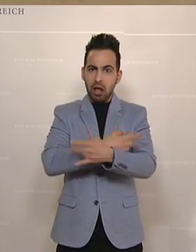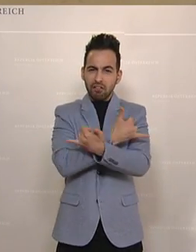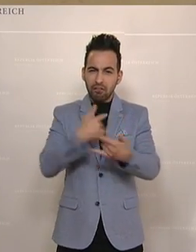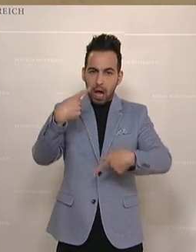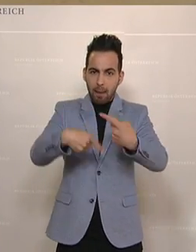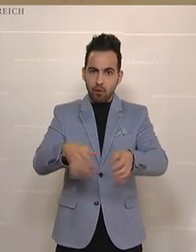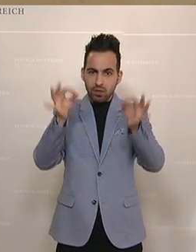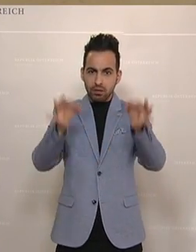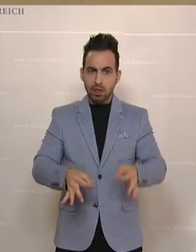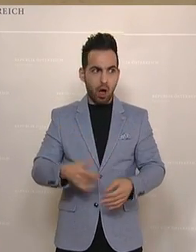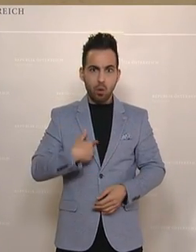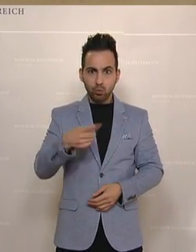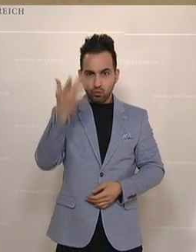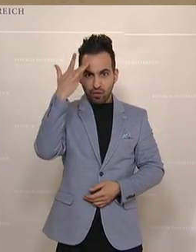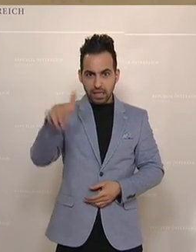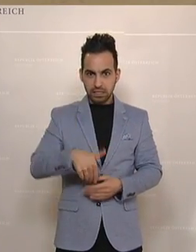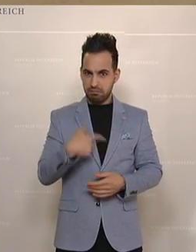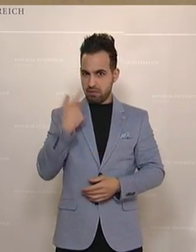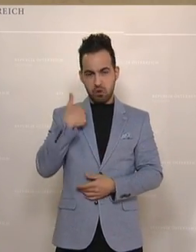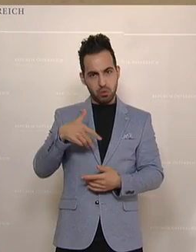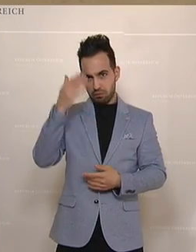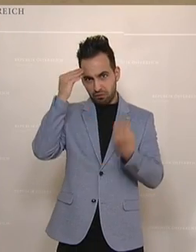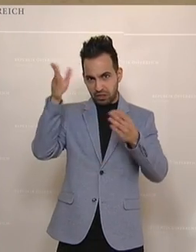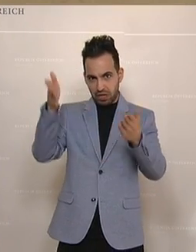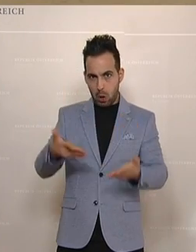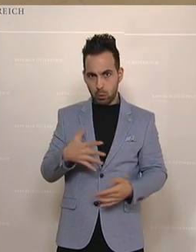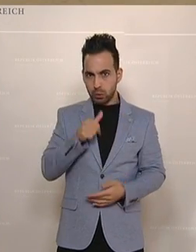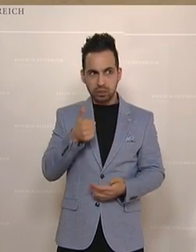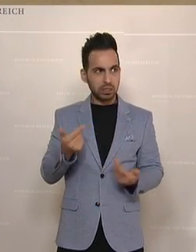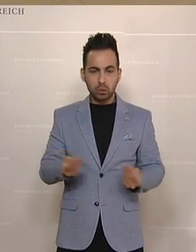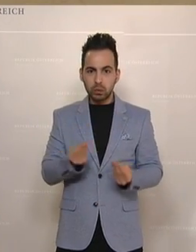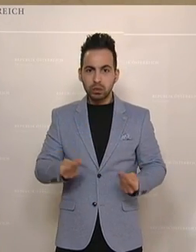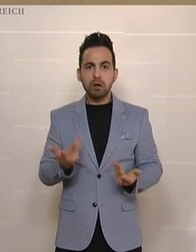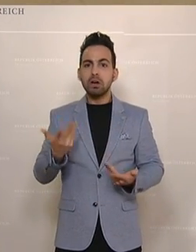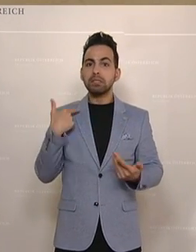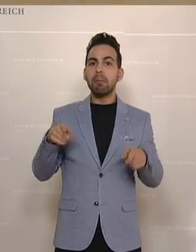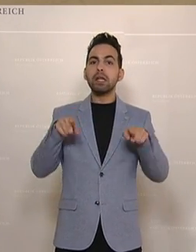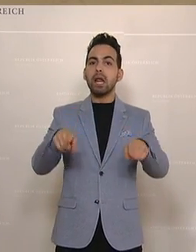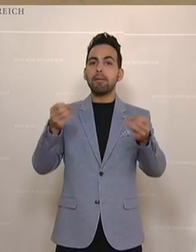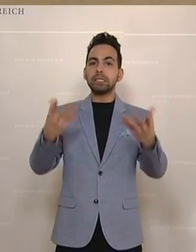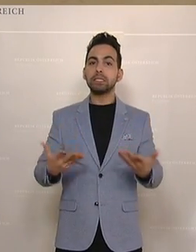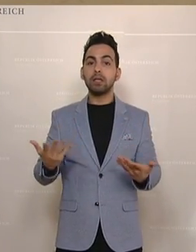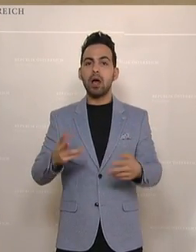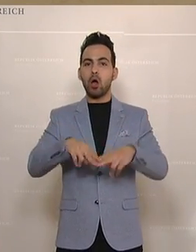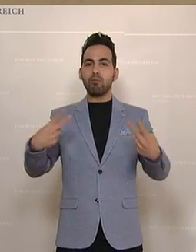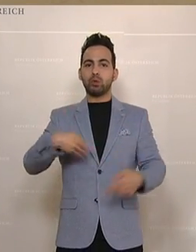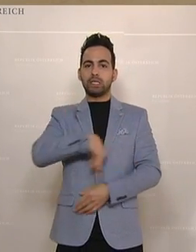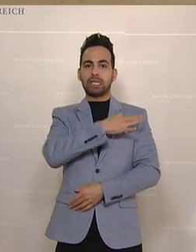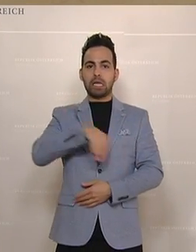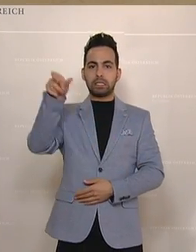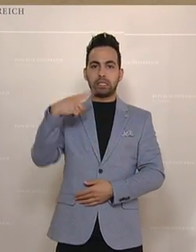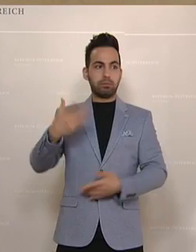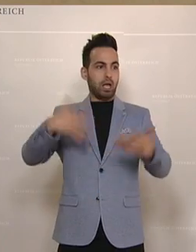meiner Sicht also vollkommen unglaubwürdig. Was ist aber parallel passiert? Der Herr Bundeskanzler ist in eine